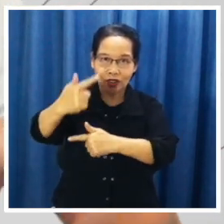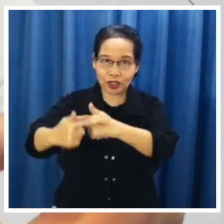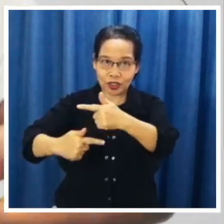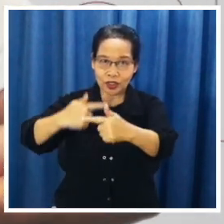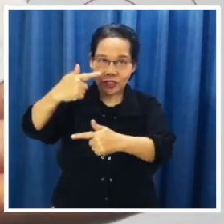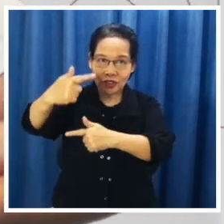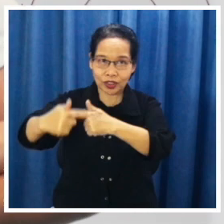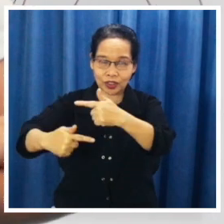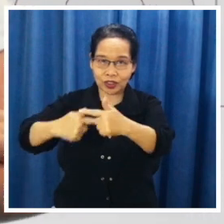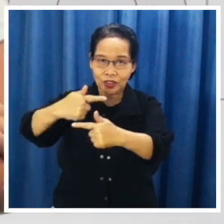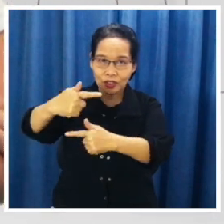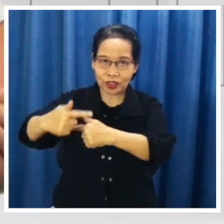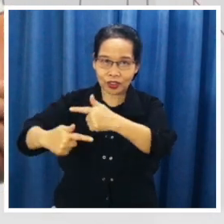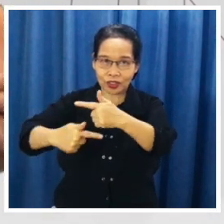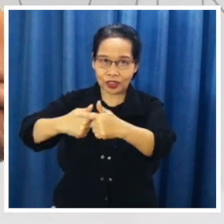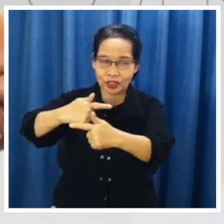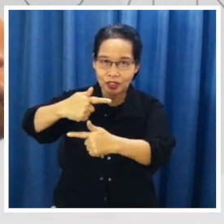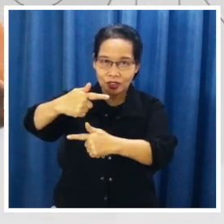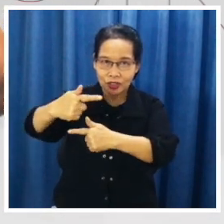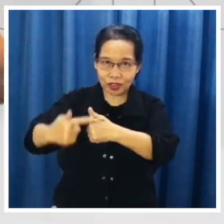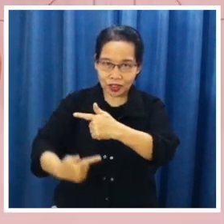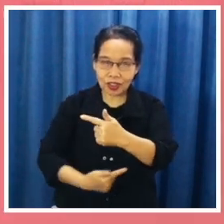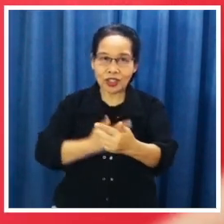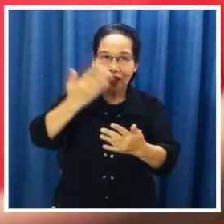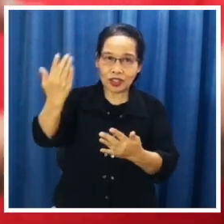Bagong henerasyon.